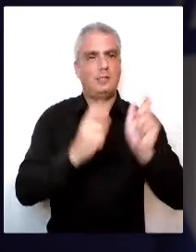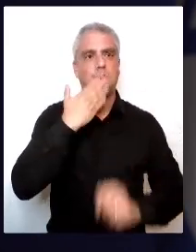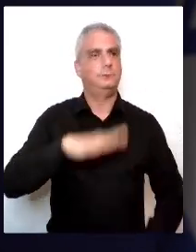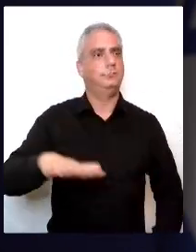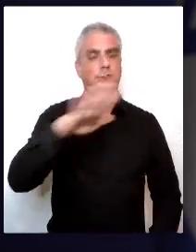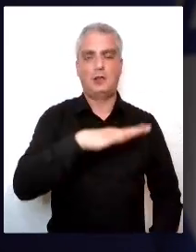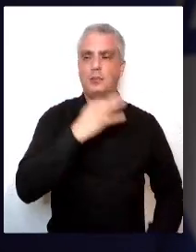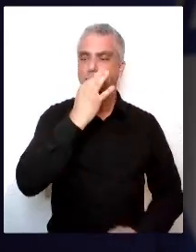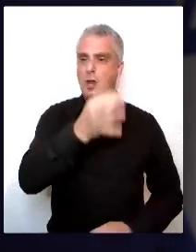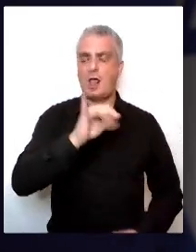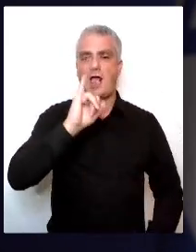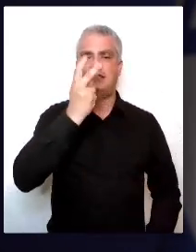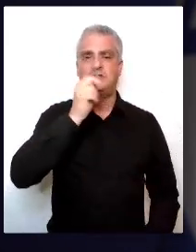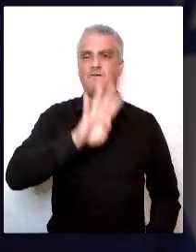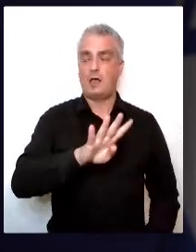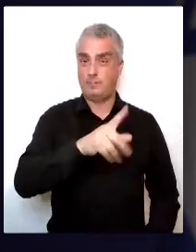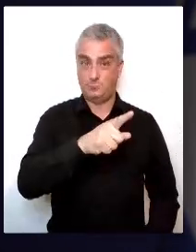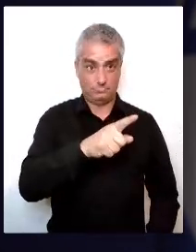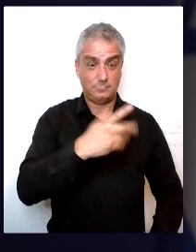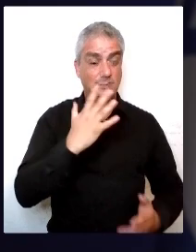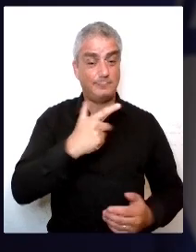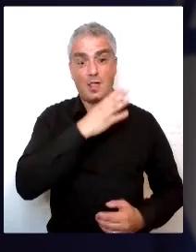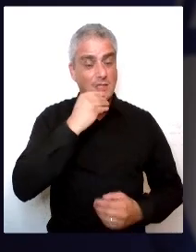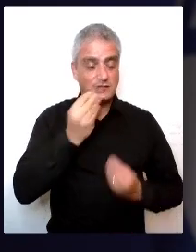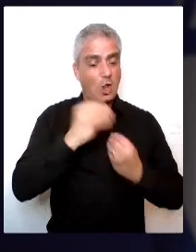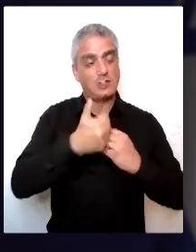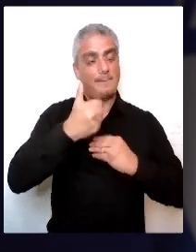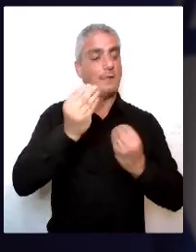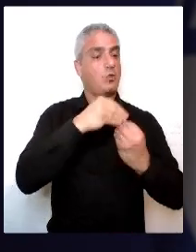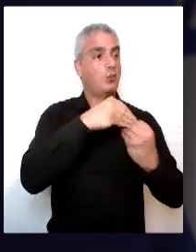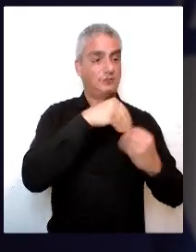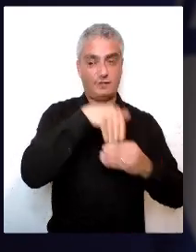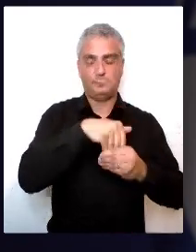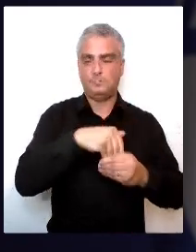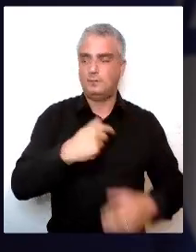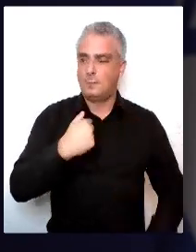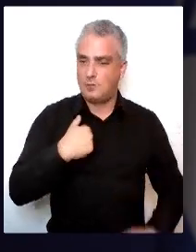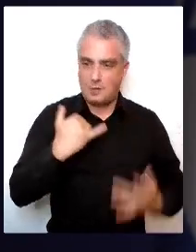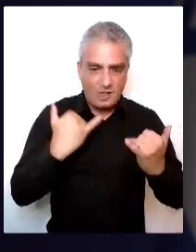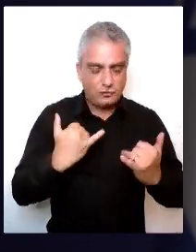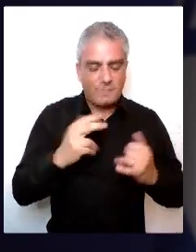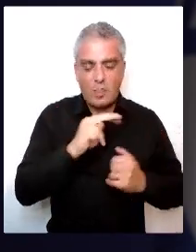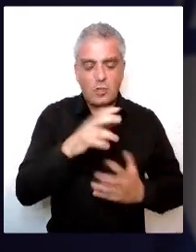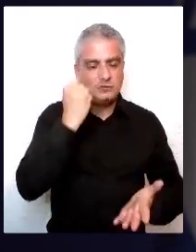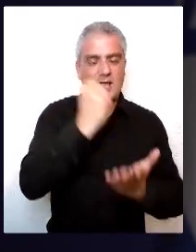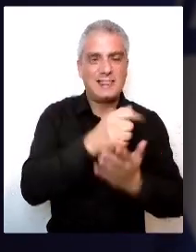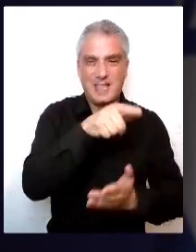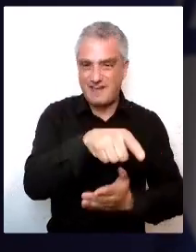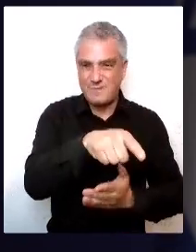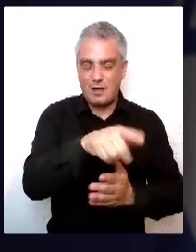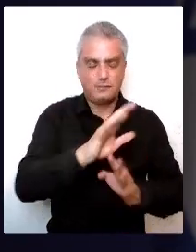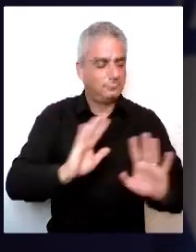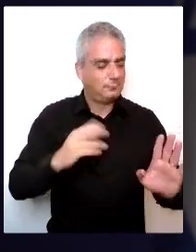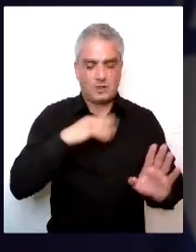שאלת i24 האם היו עם נסרלה בחירים נוספים אני כרגע בסוגיית התקיפה לא